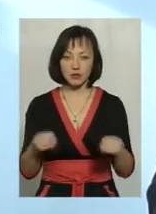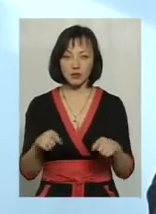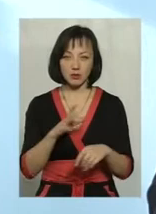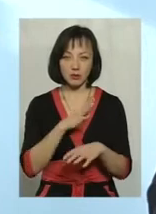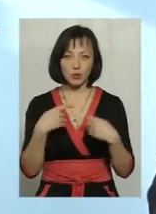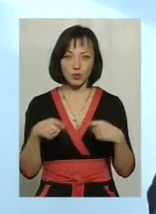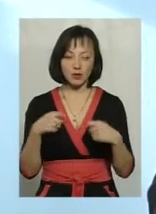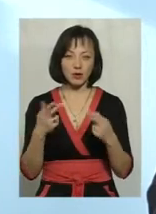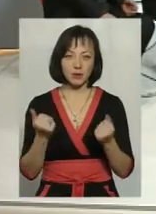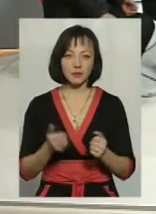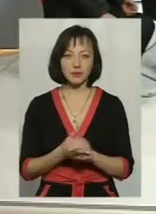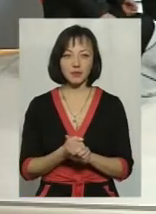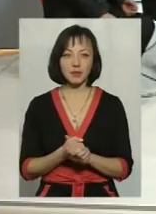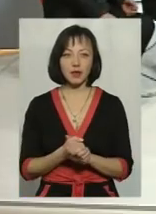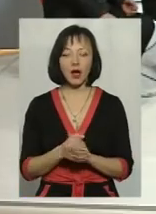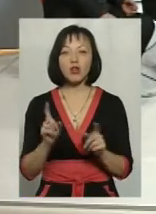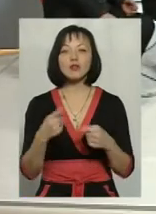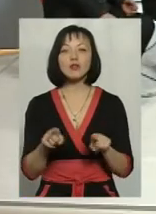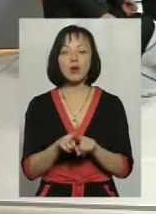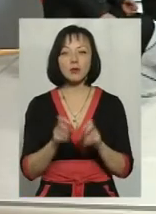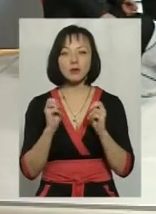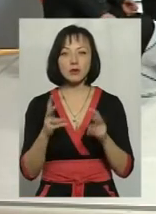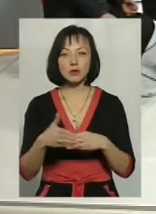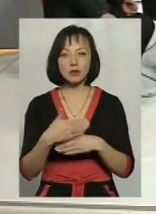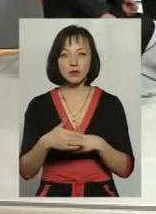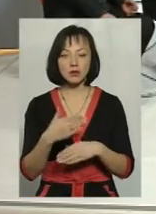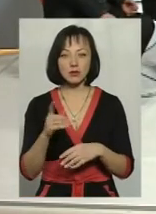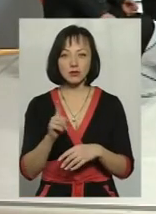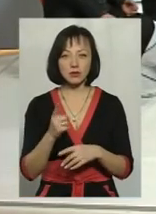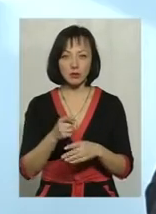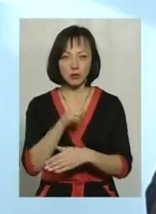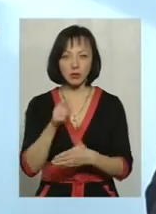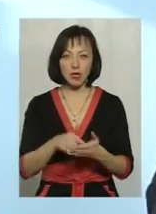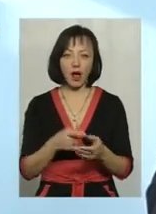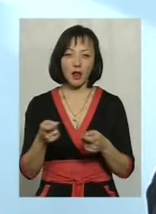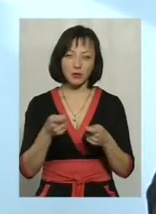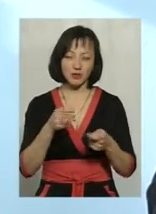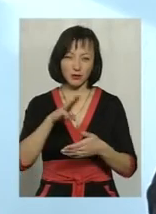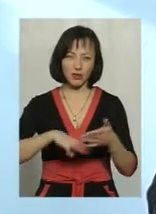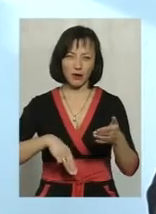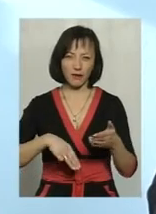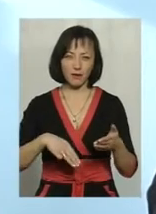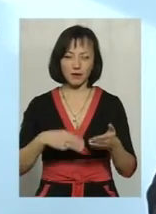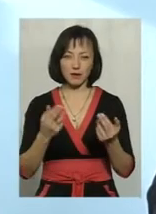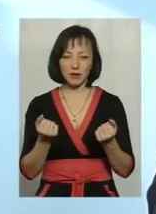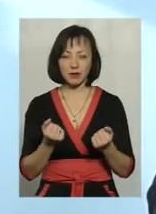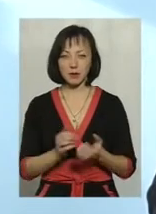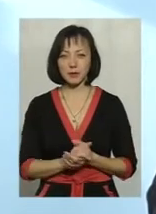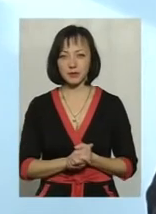Тільки так, реалізація так. Була. А що в такому випадку загрожує тим, хто реалізовував? Ну, адміністративну відповідальність. Штраф?